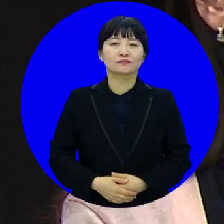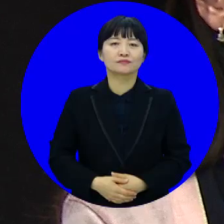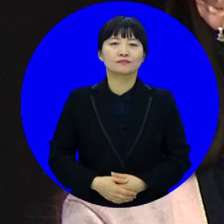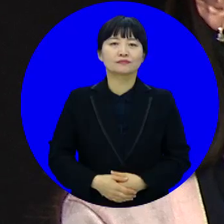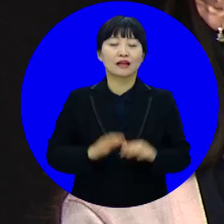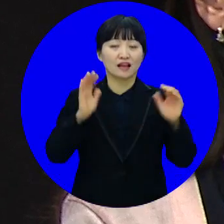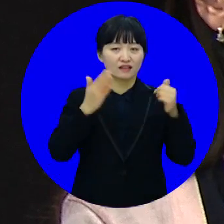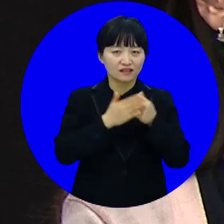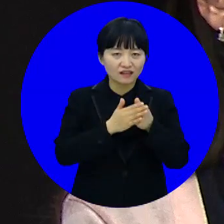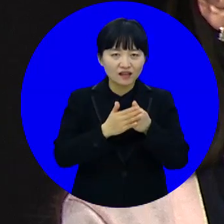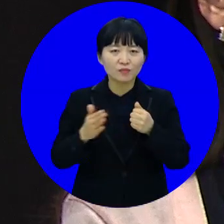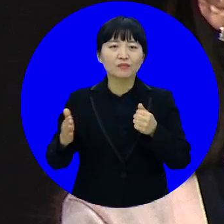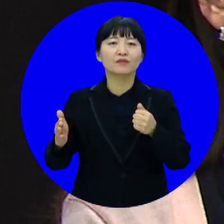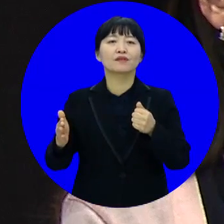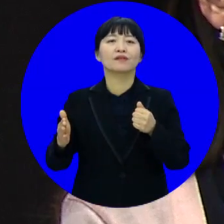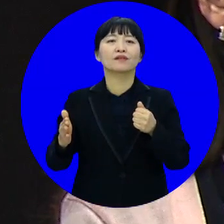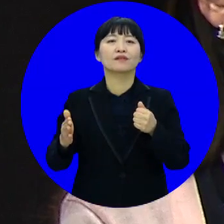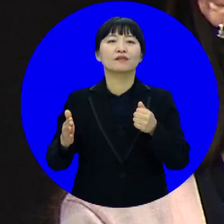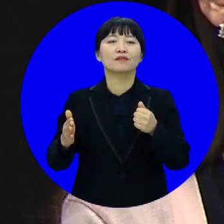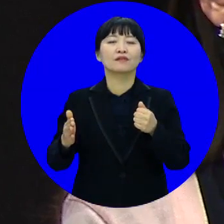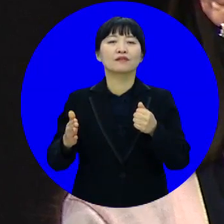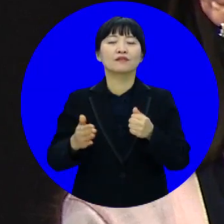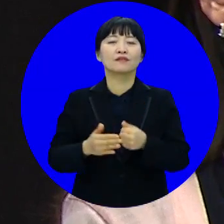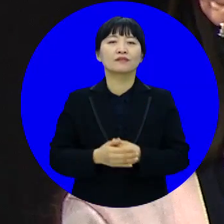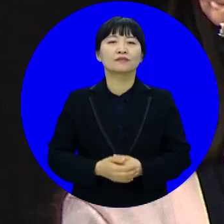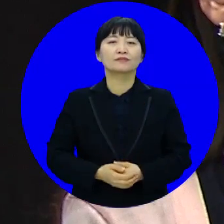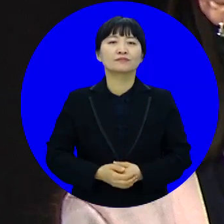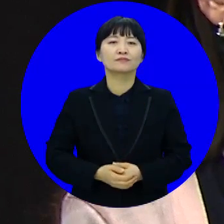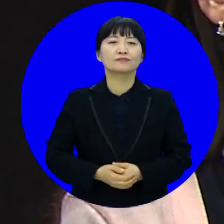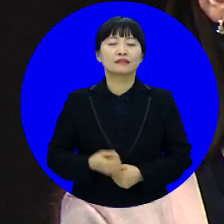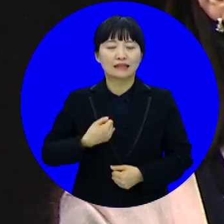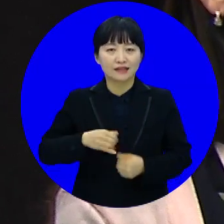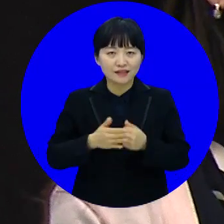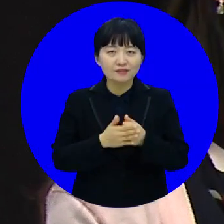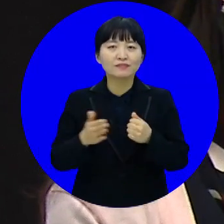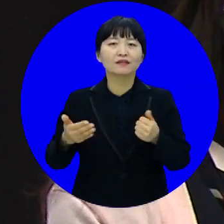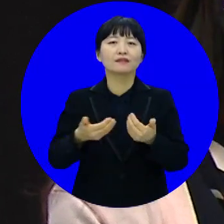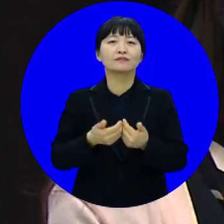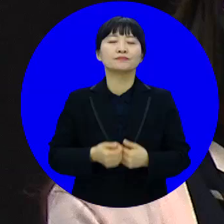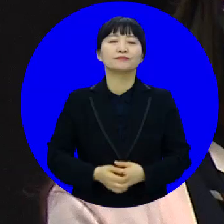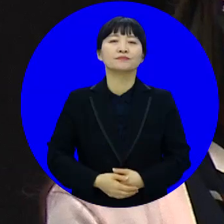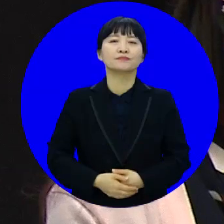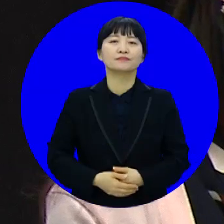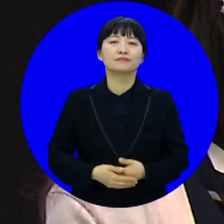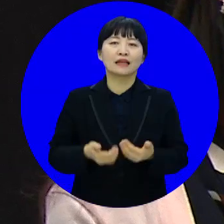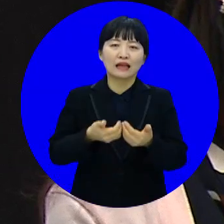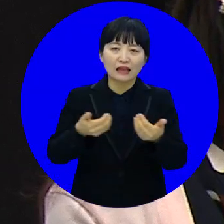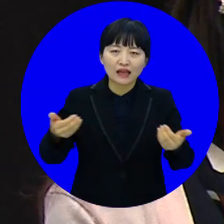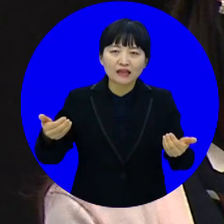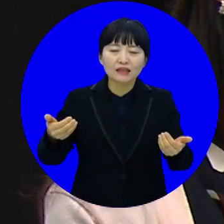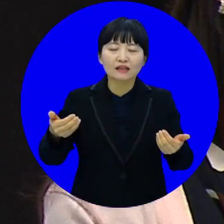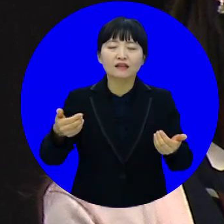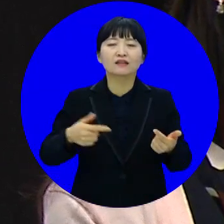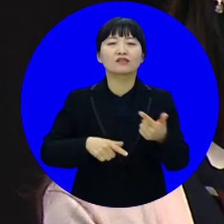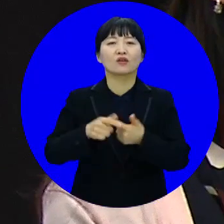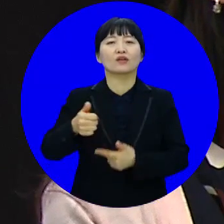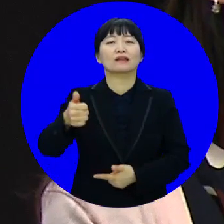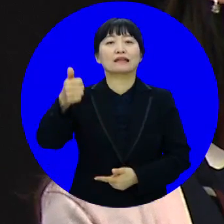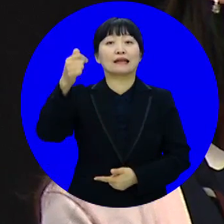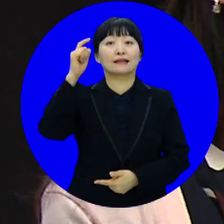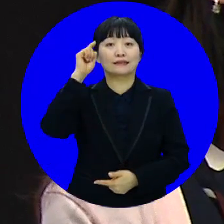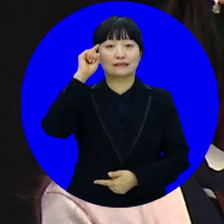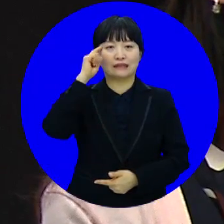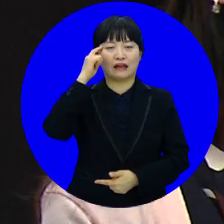아이 때문에 저는 미나 때문에 헤어지는 게 낫다고 생각했거든요.